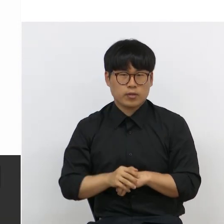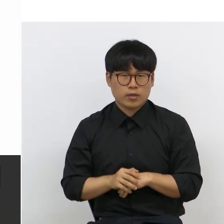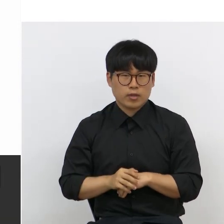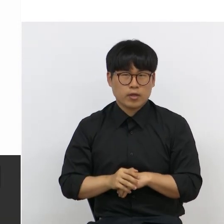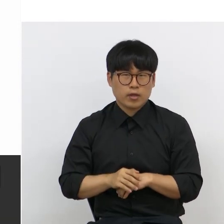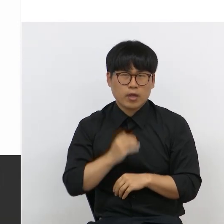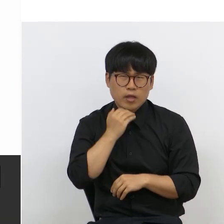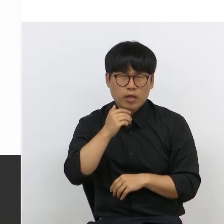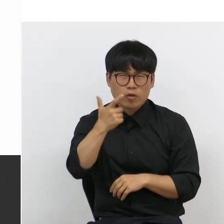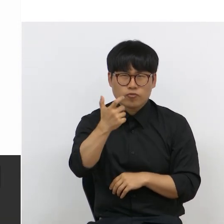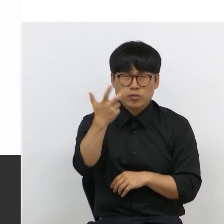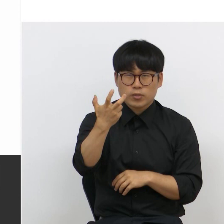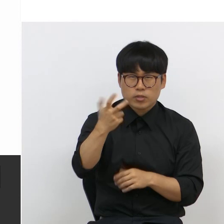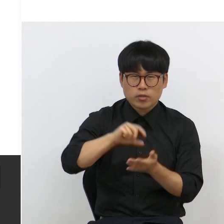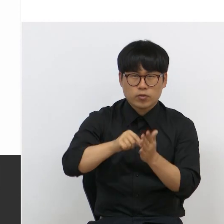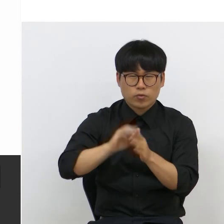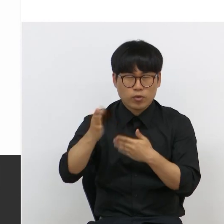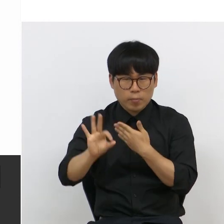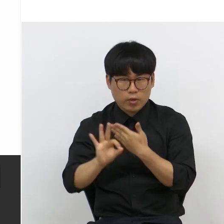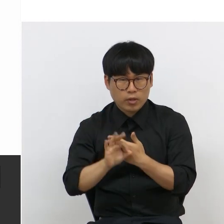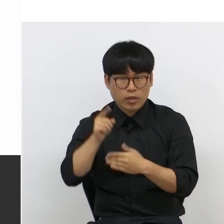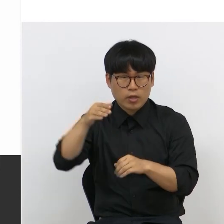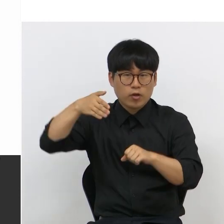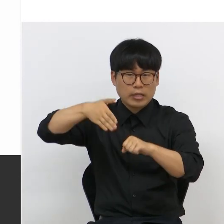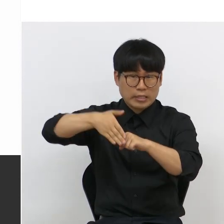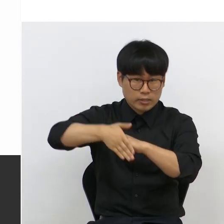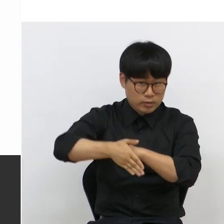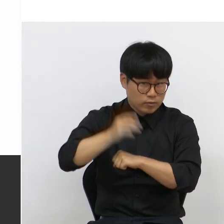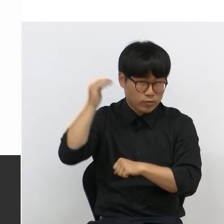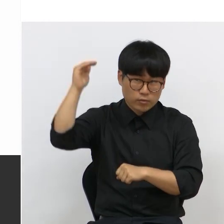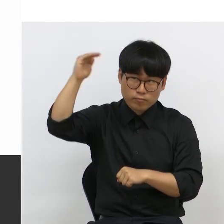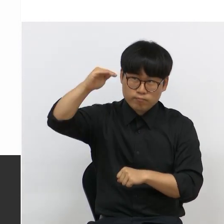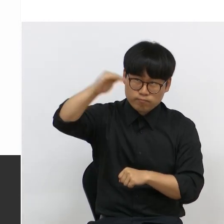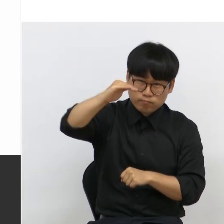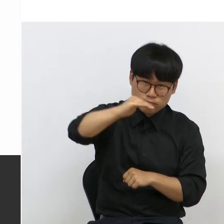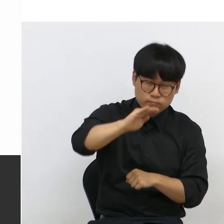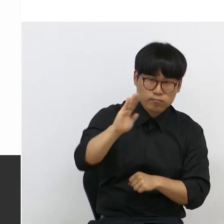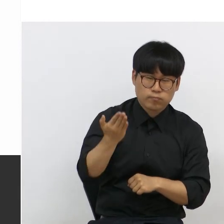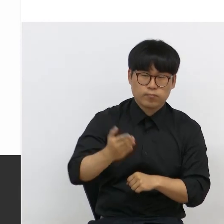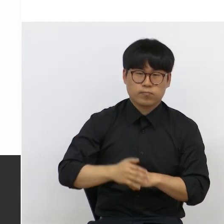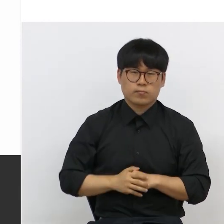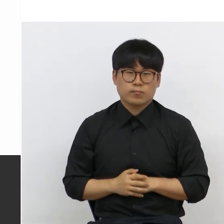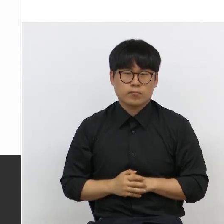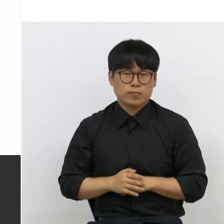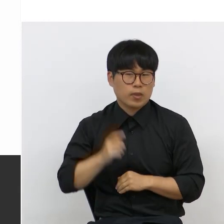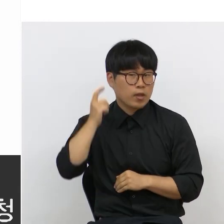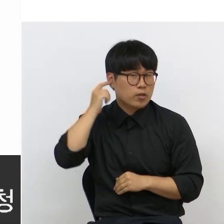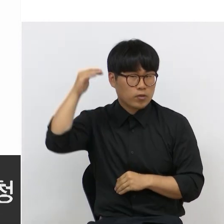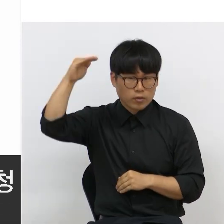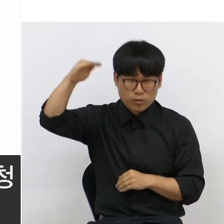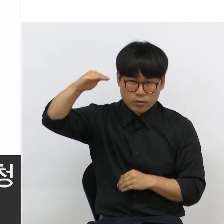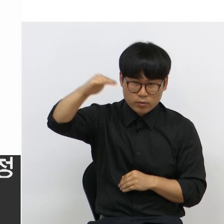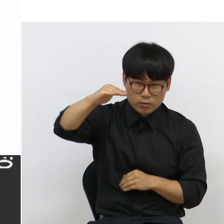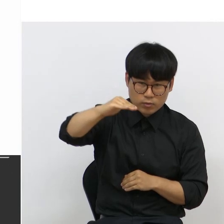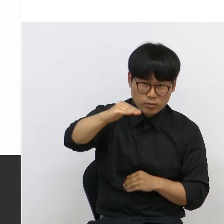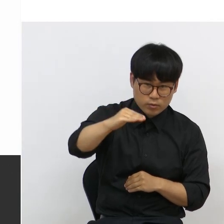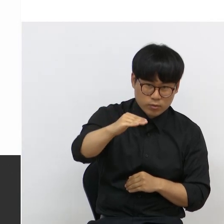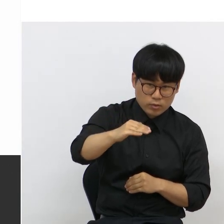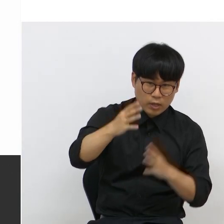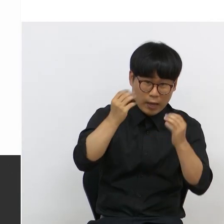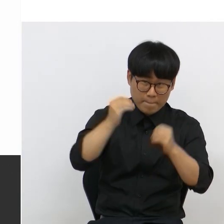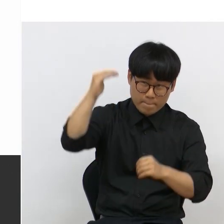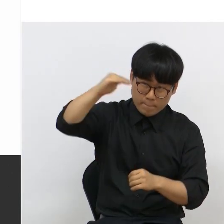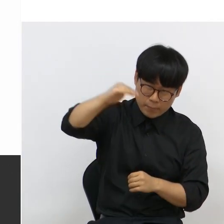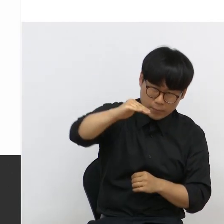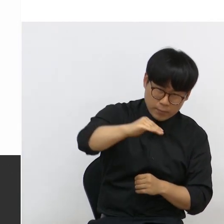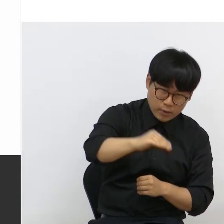나이가 60, 70 이렇게 되면 이런 식으로 청력이 떨어지게 됩니다. 이렇게 청력이 떨어지다가 이제 청력이 점점 많이